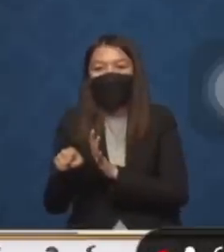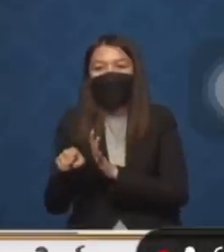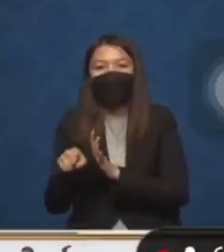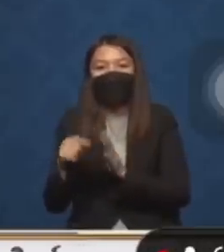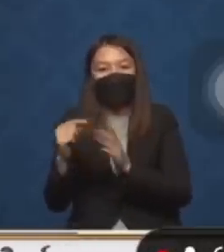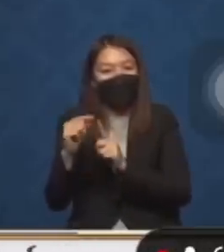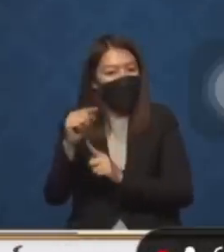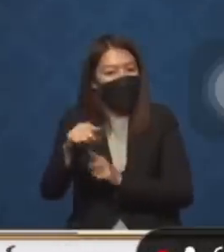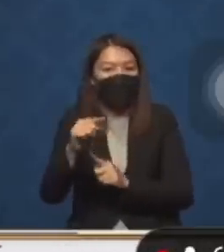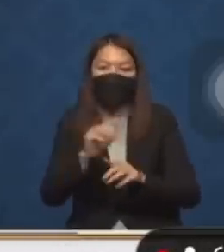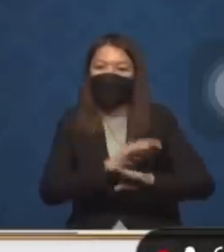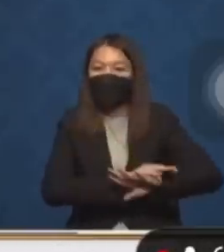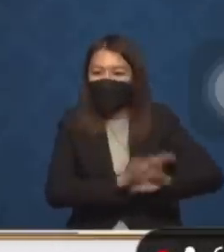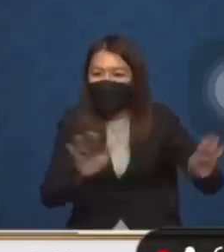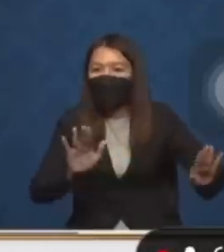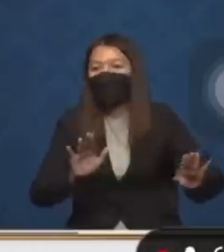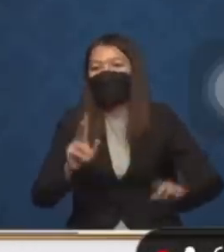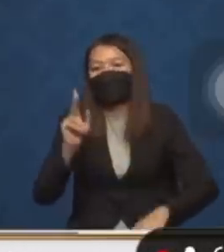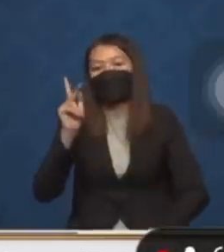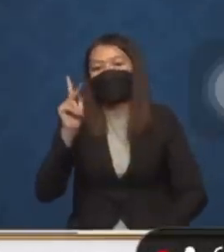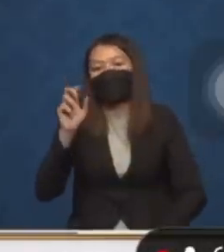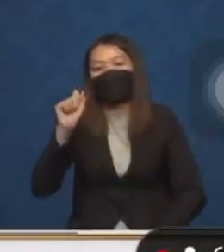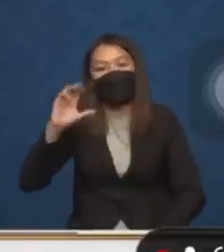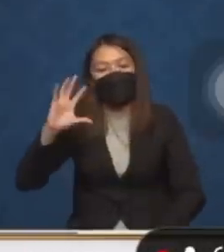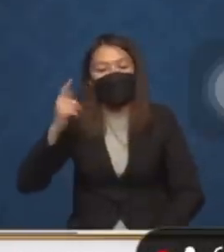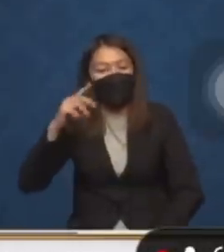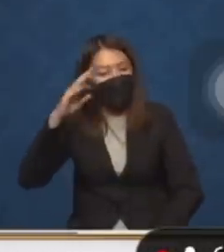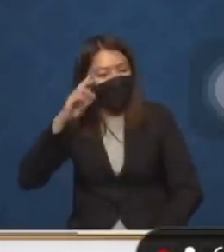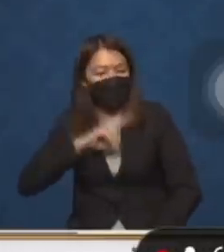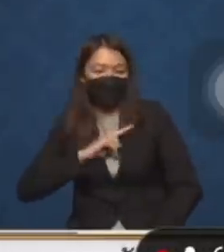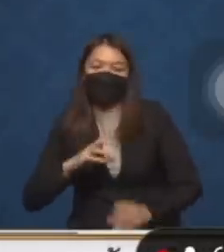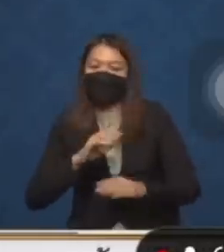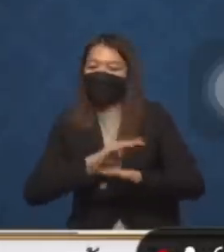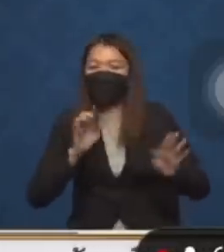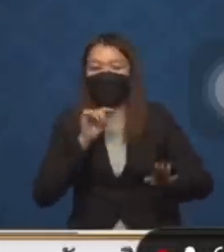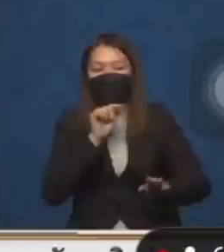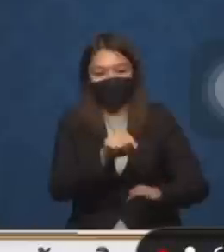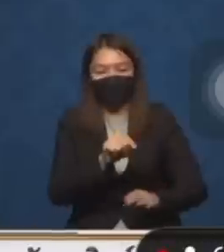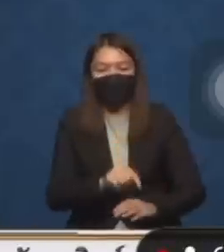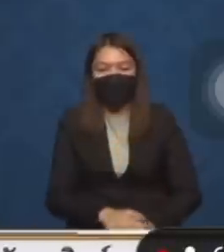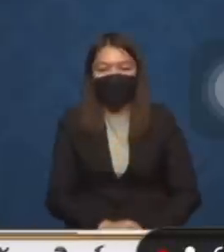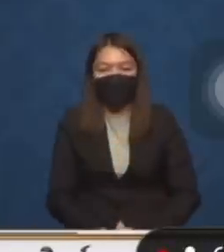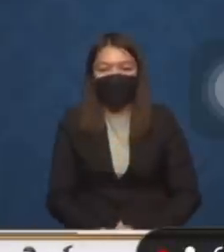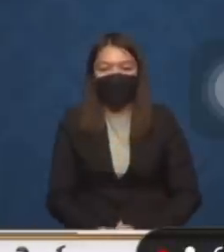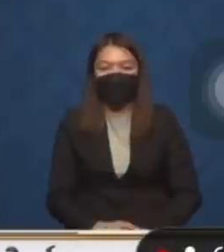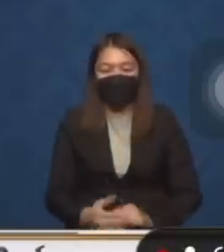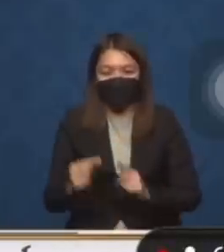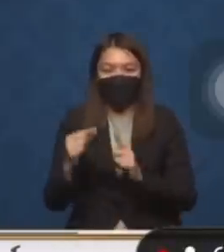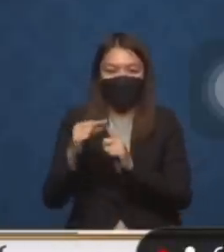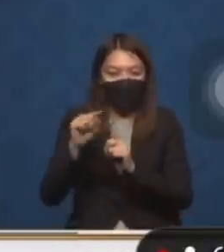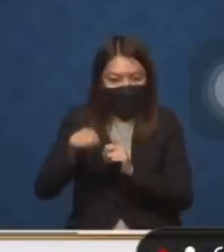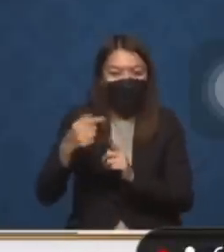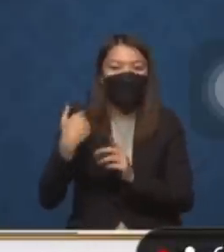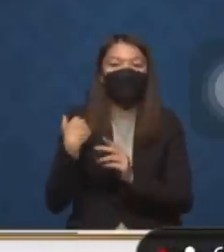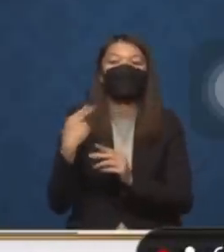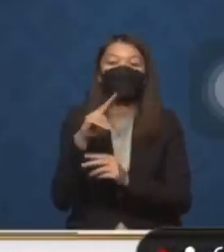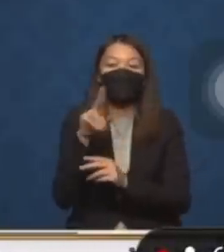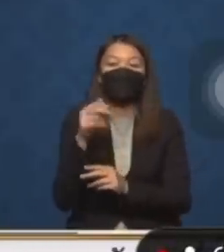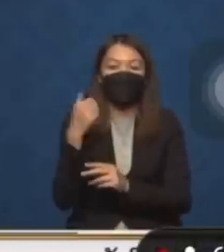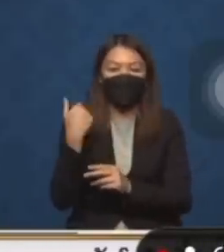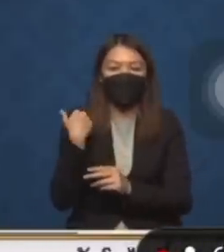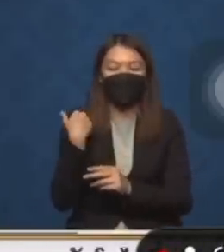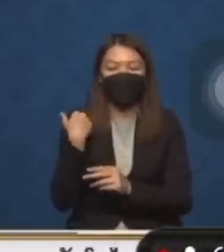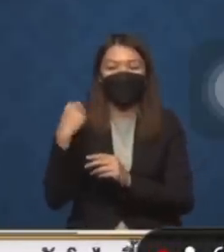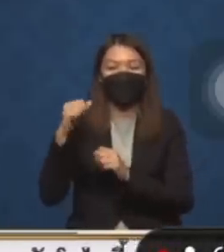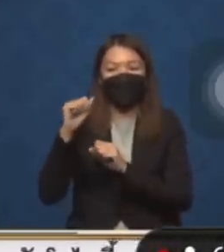ำสรชบับ ถูยกเลิก โยขอสชา Wine จ เงหแต่รายชบับ yัคมผสคำใช้อยู่เริหลชบับ ออกมาตาม